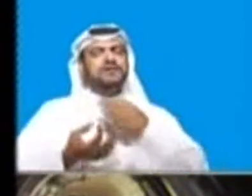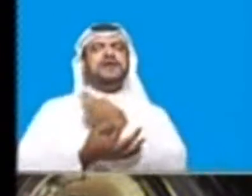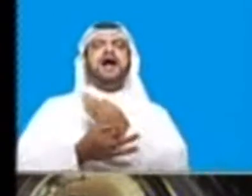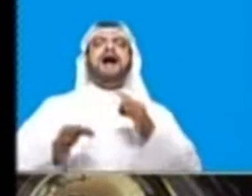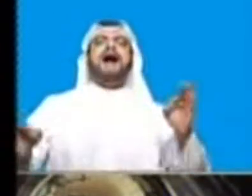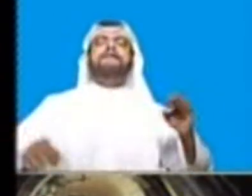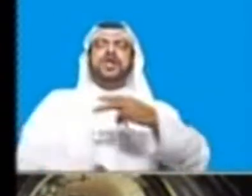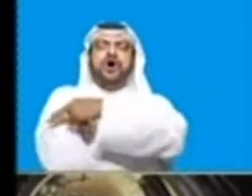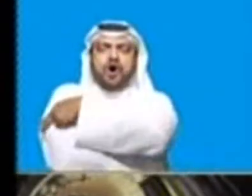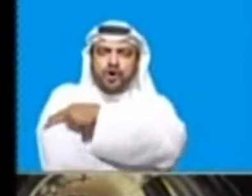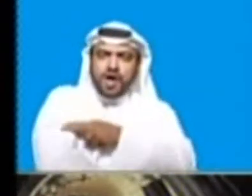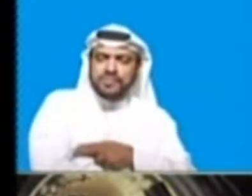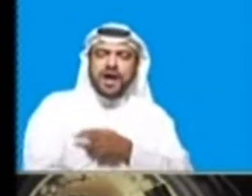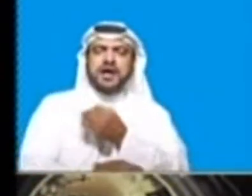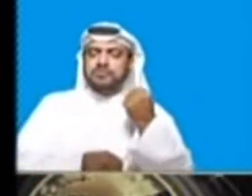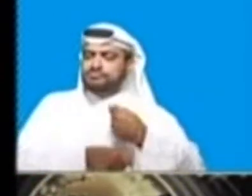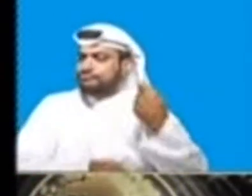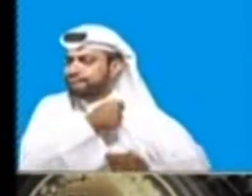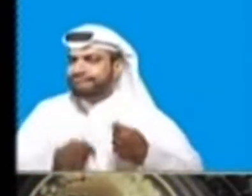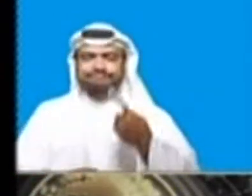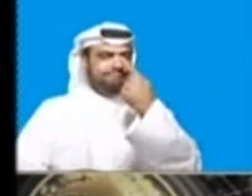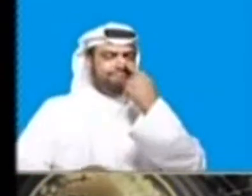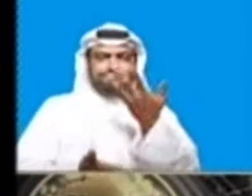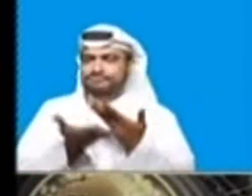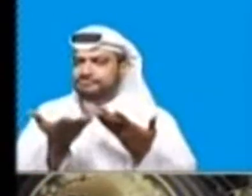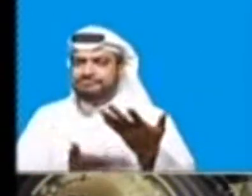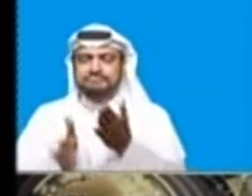الكويتية فريد عمادي على جهوده واهتمامه البالغ من